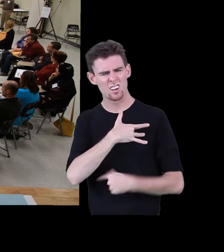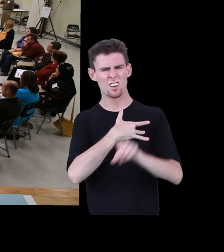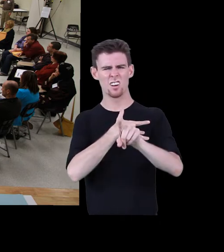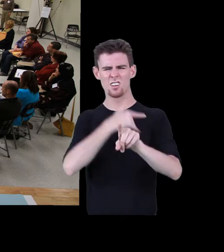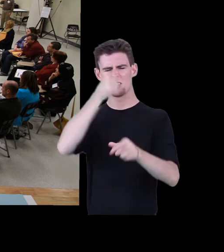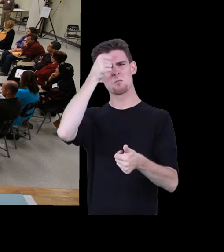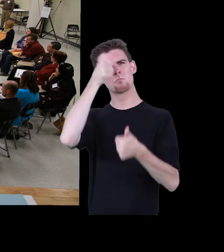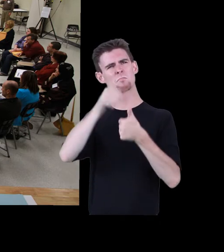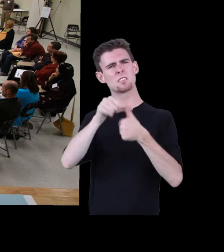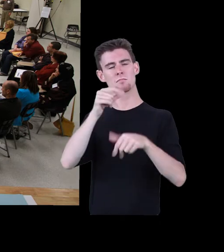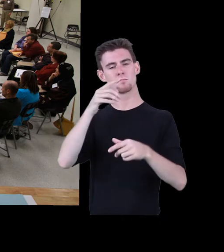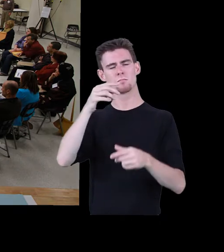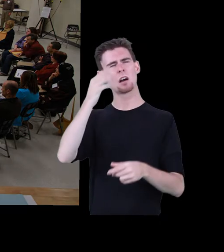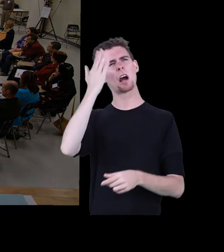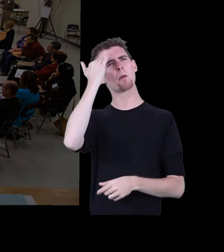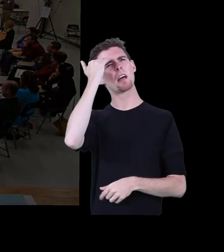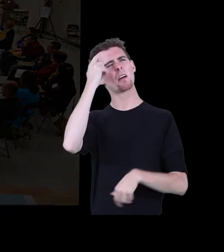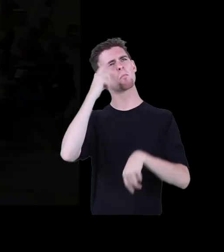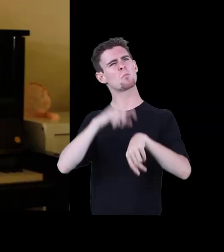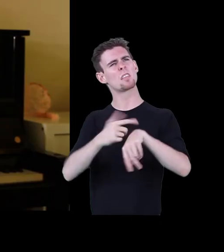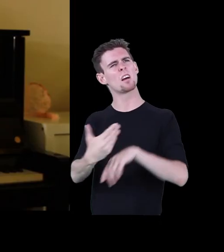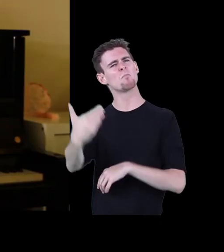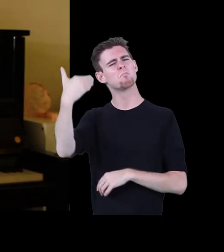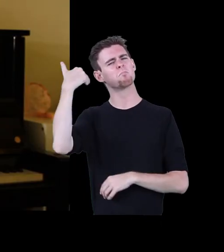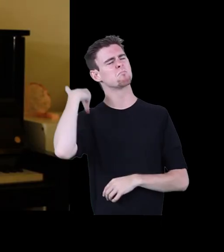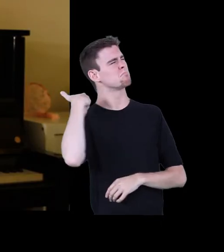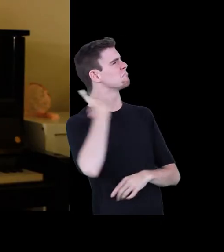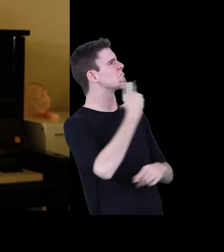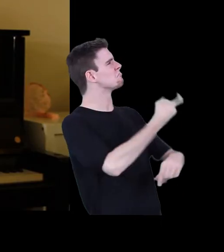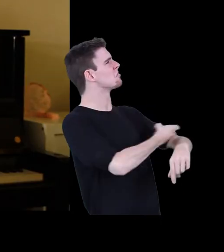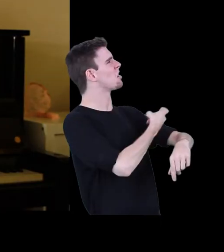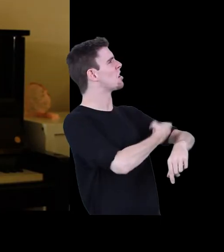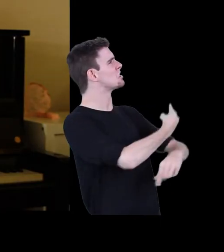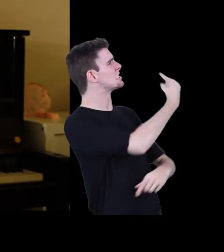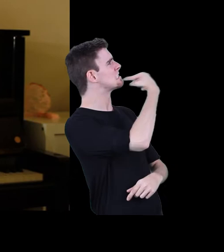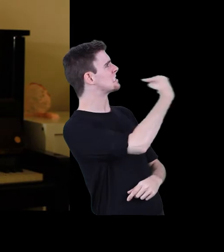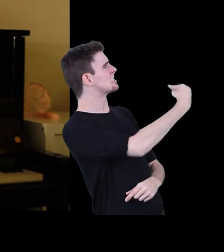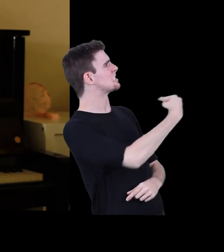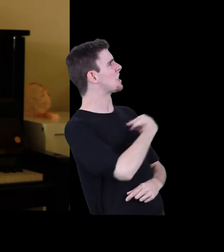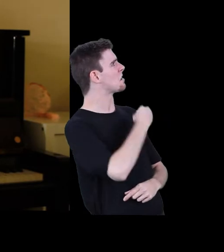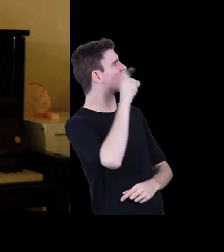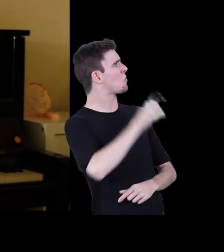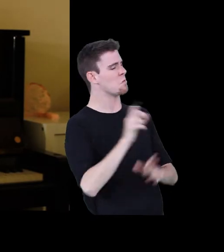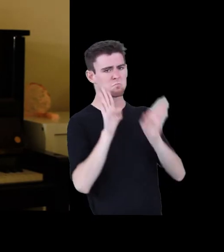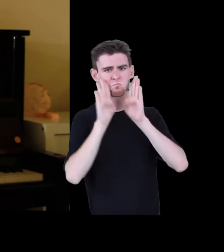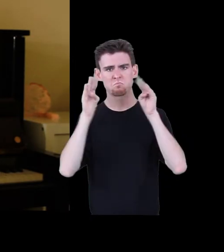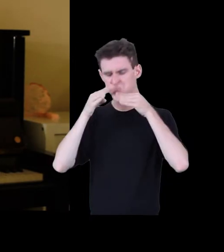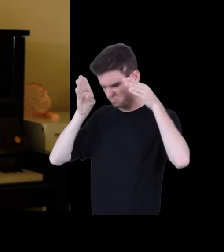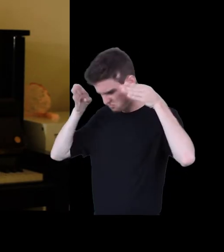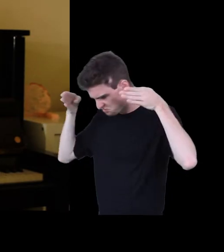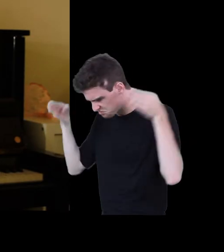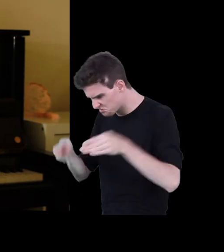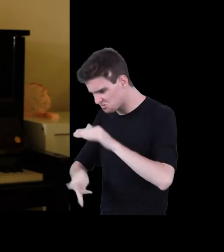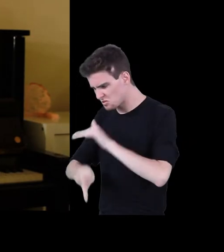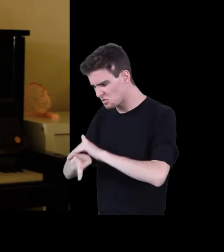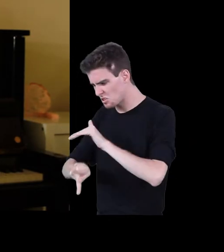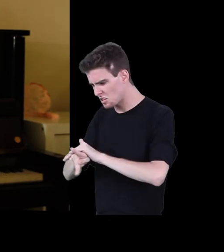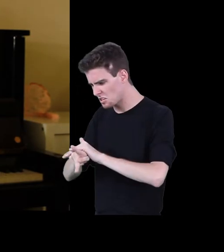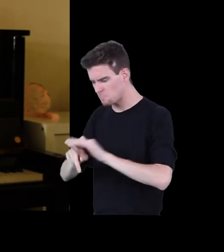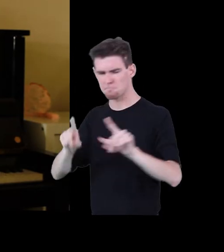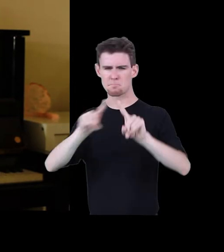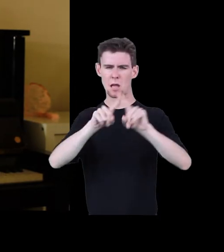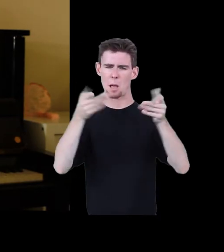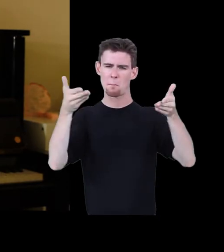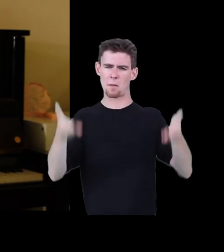de l'information. La seule information qu'on avait, ça venait des docteurs, ça venait des orthophonistes qui nous disaient qu'il fallait